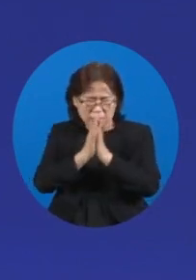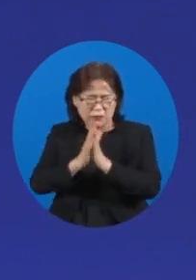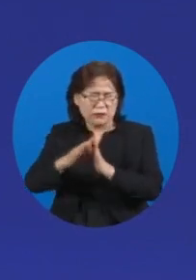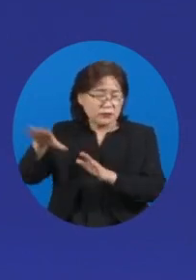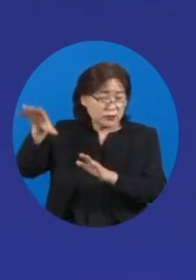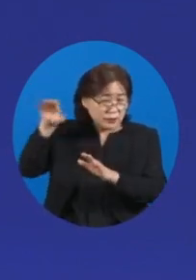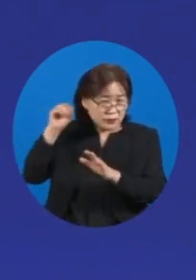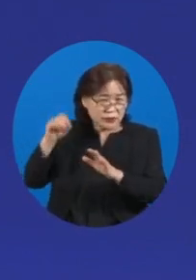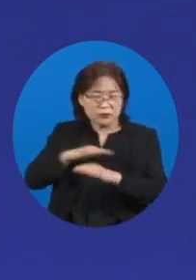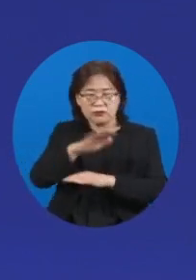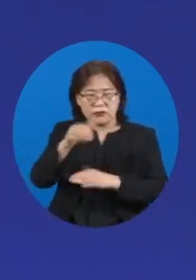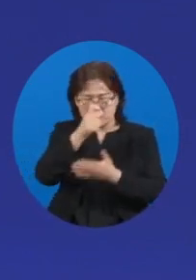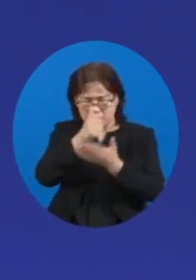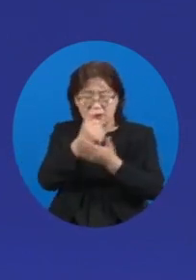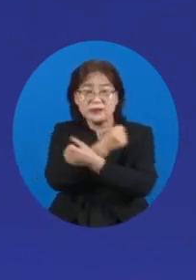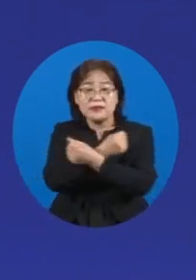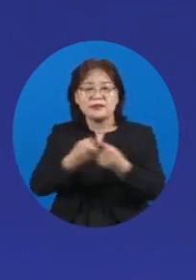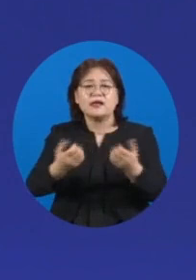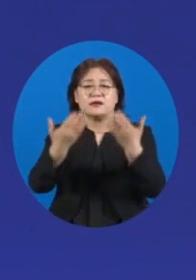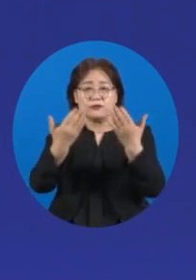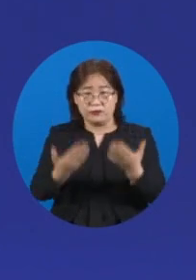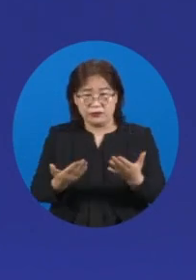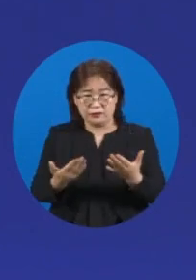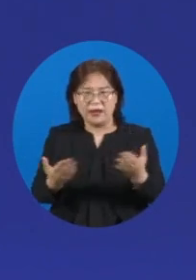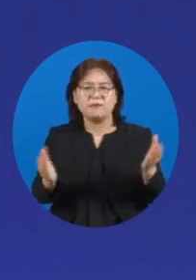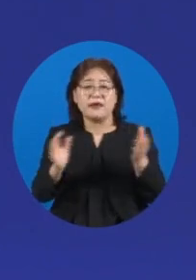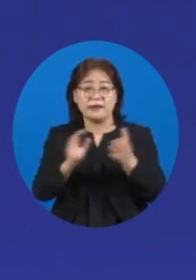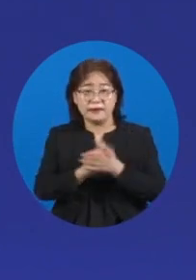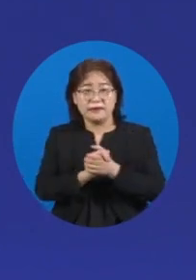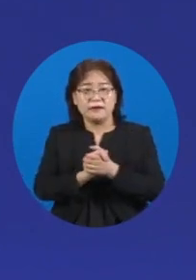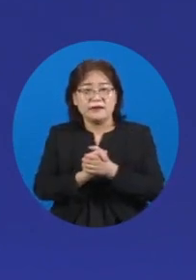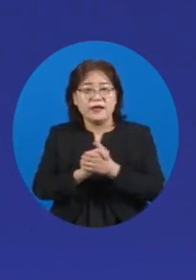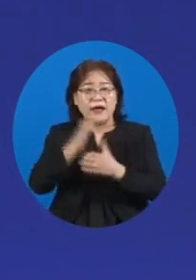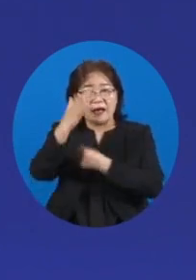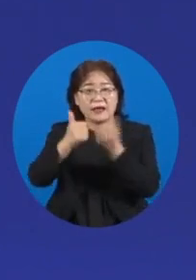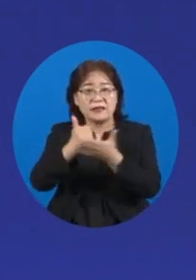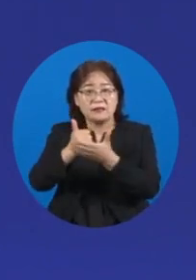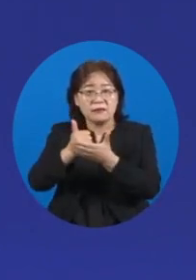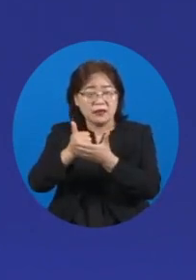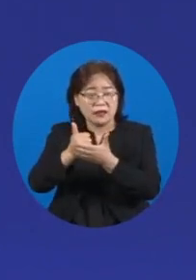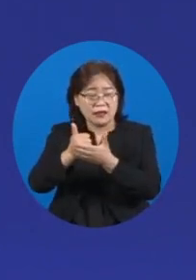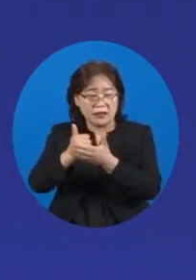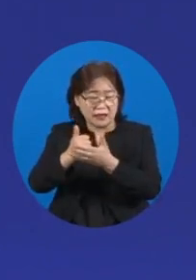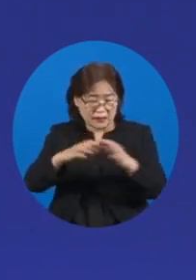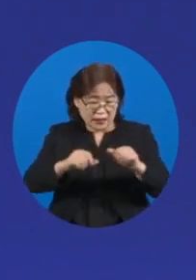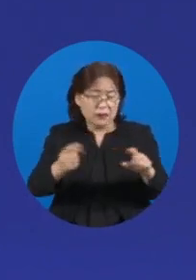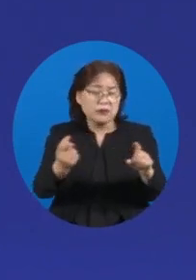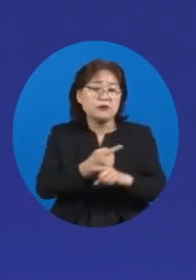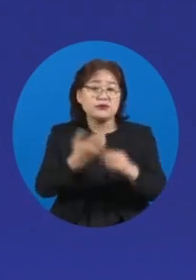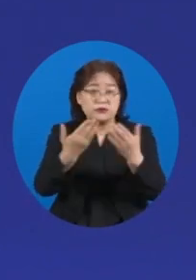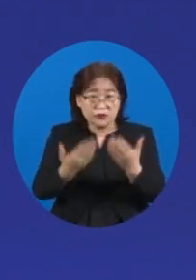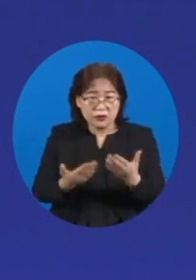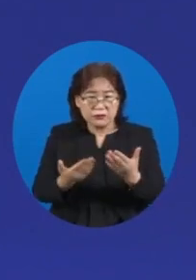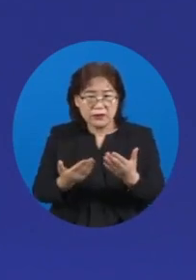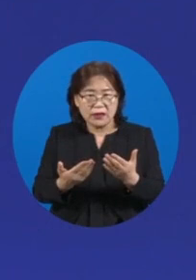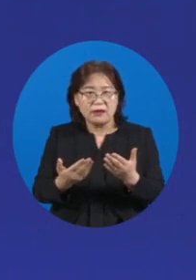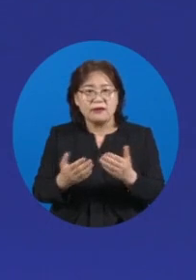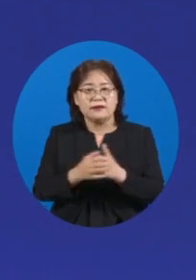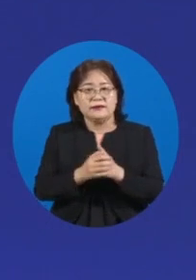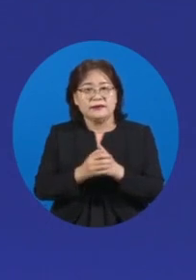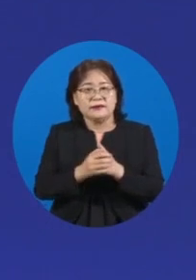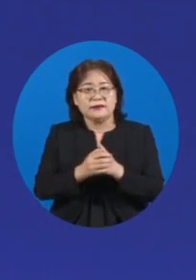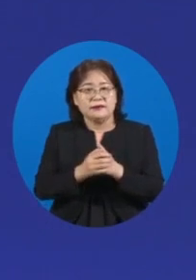우리의 죄를 사하시고 것입니다 그리고 하나님이 우리의 땅을 거쳐 주실 것입니다 우리의 땅을